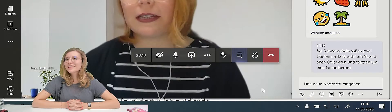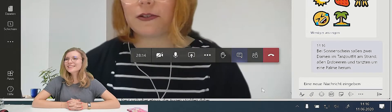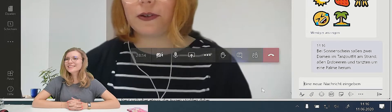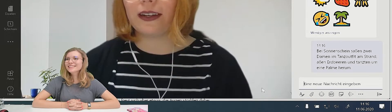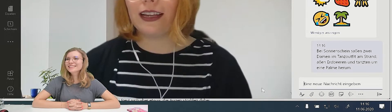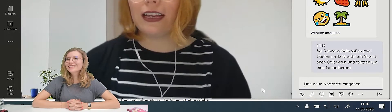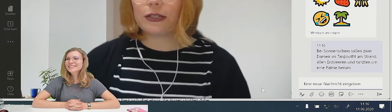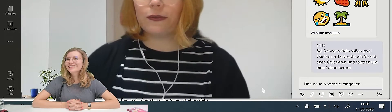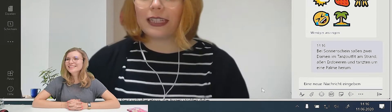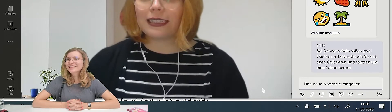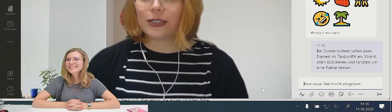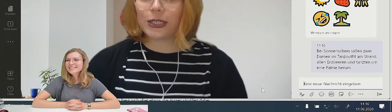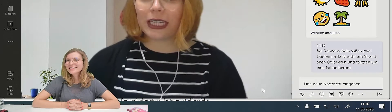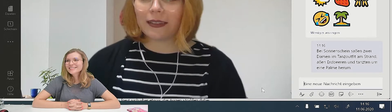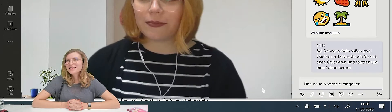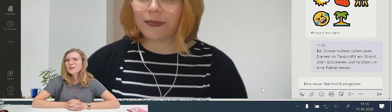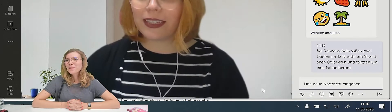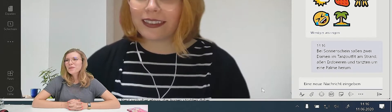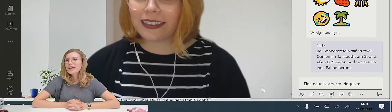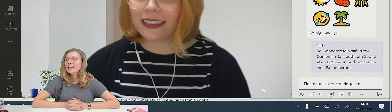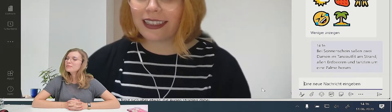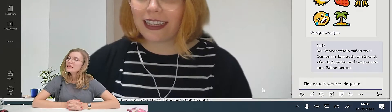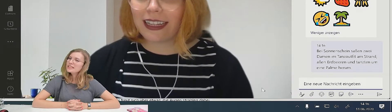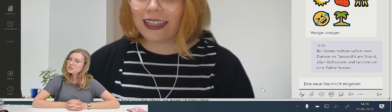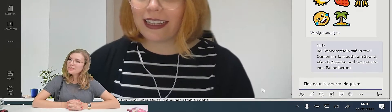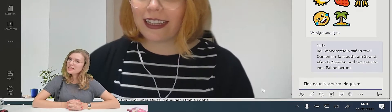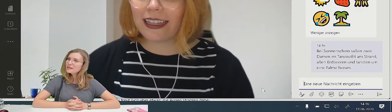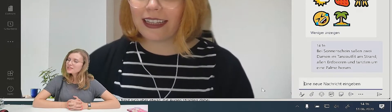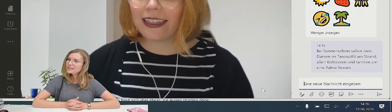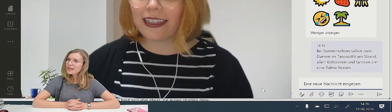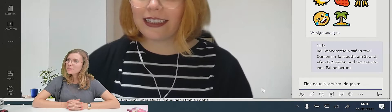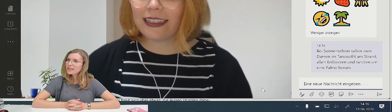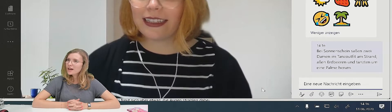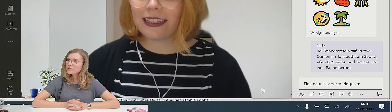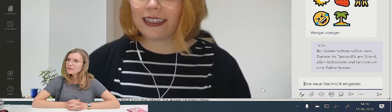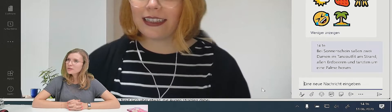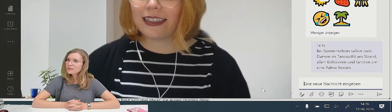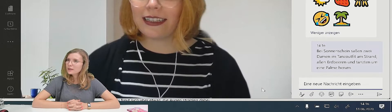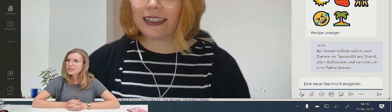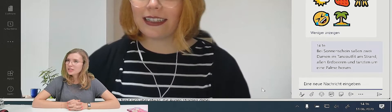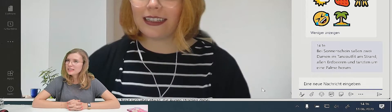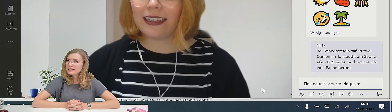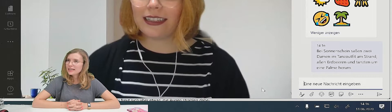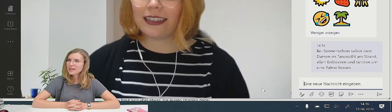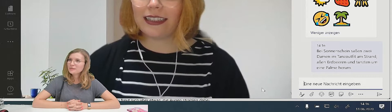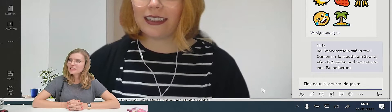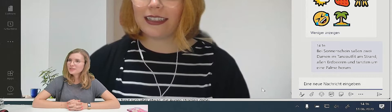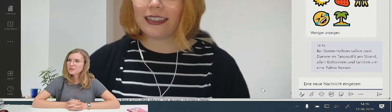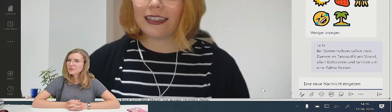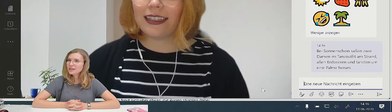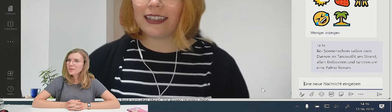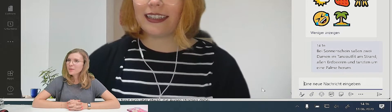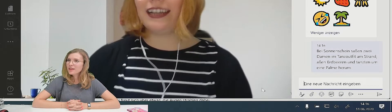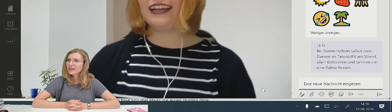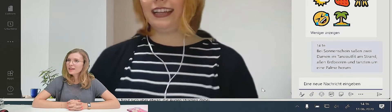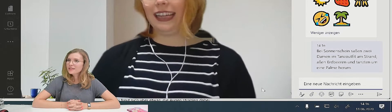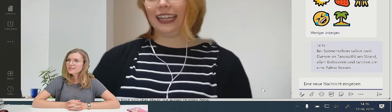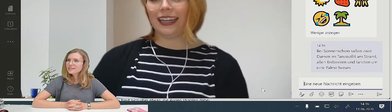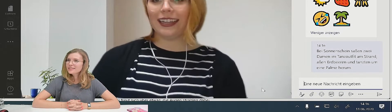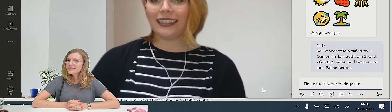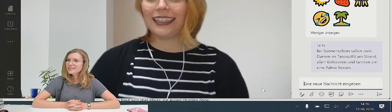Du hast ja schon was geschrieben. Ich habe jetzt keine Geschichte gemacht, sondern ich habe mir die Herausforderung selber gestellt, das in einem Satz zu...